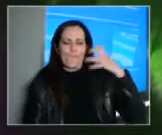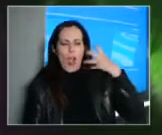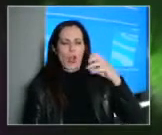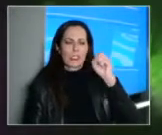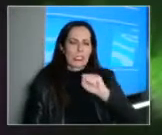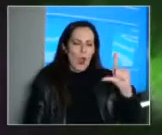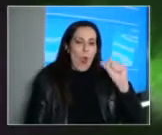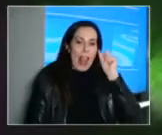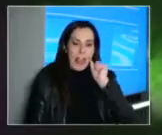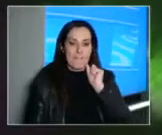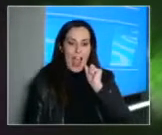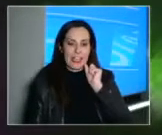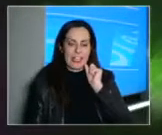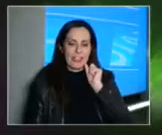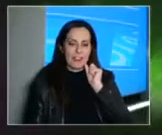סגול, לבן.